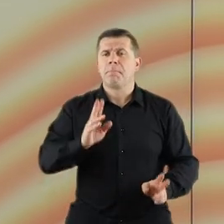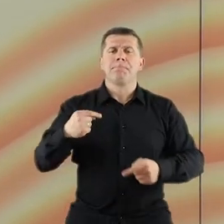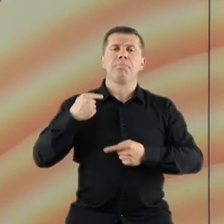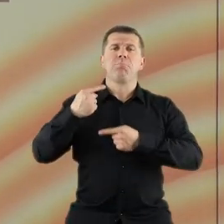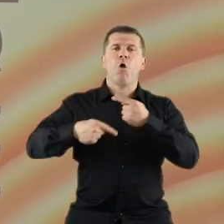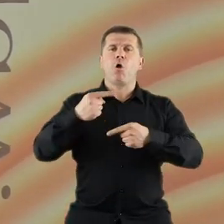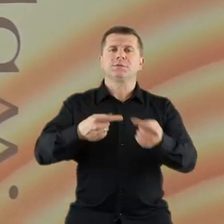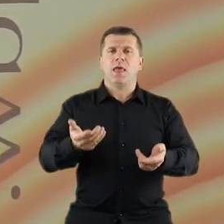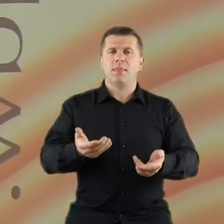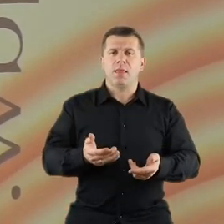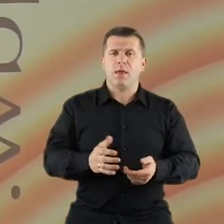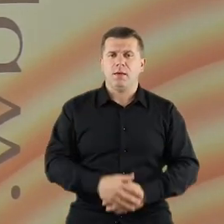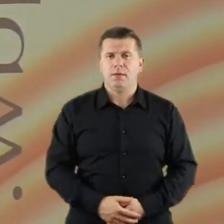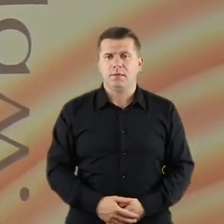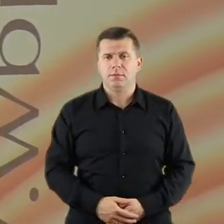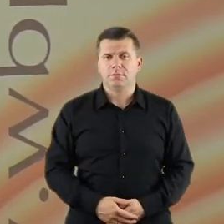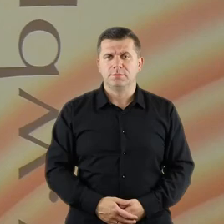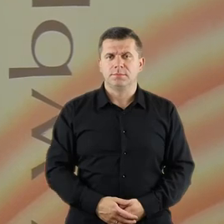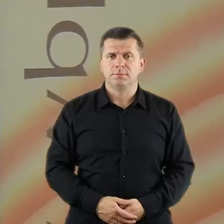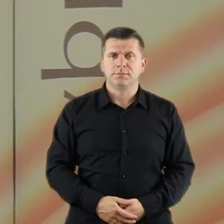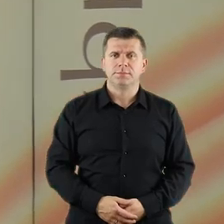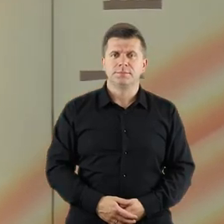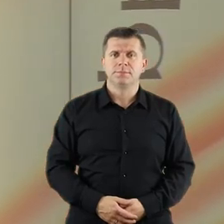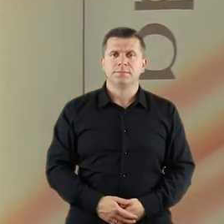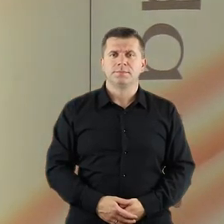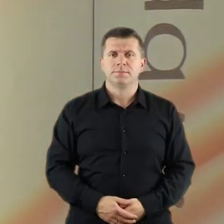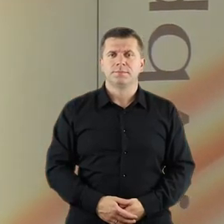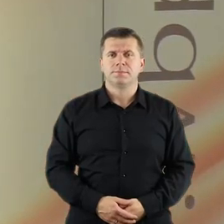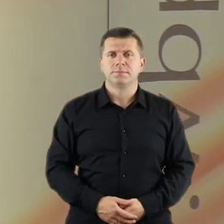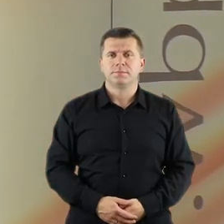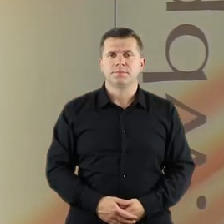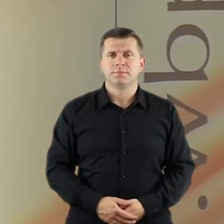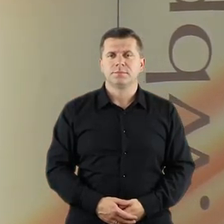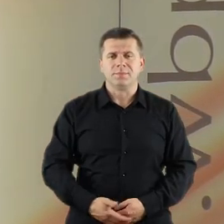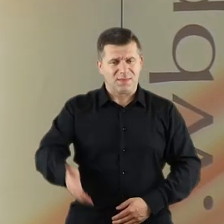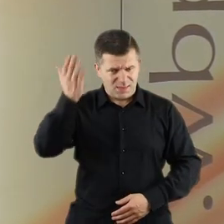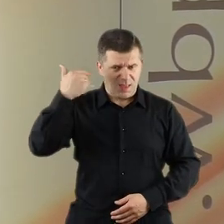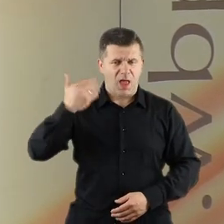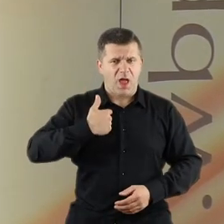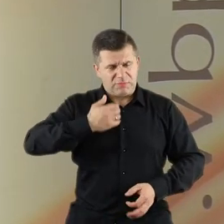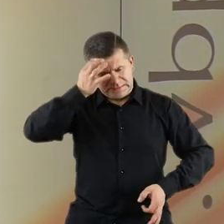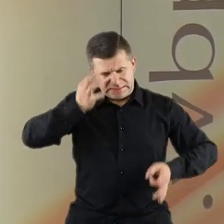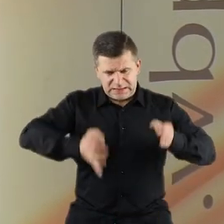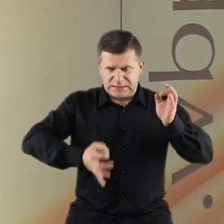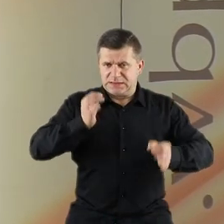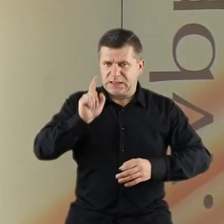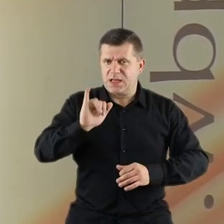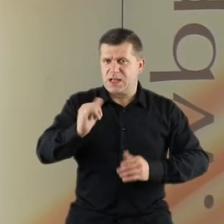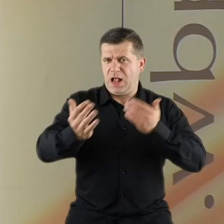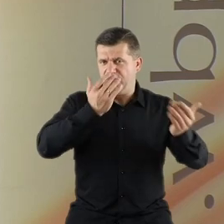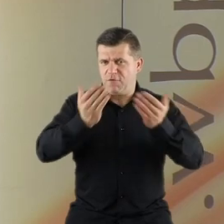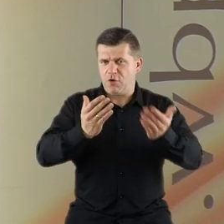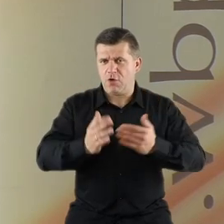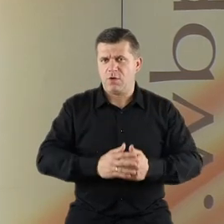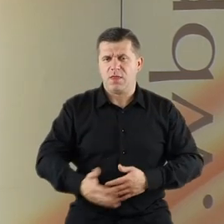pochodzenie i proszę państwa tak kiedyś usiłowałem zastanowić nad tym